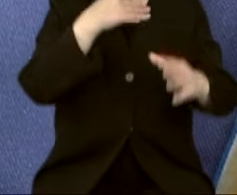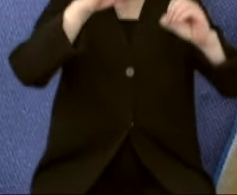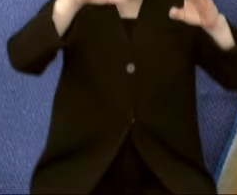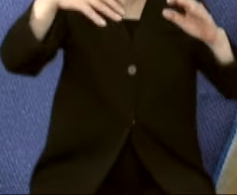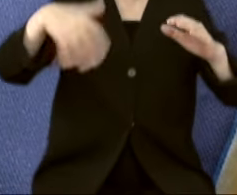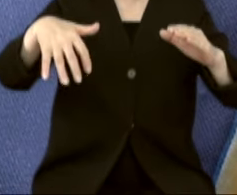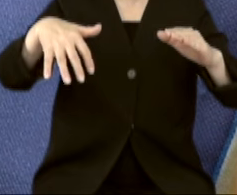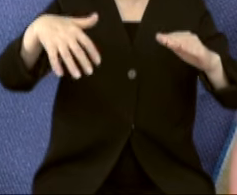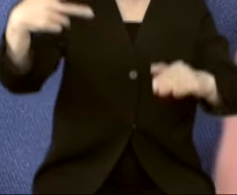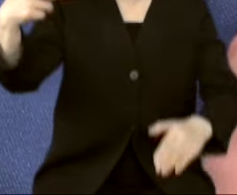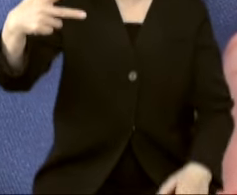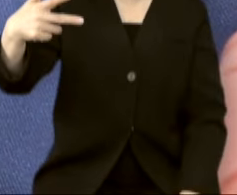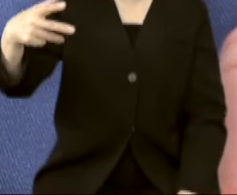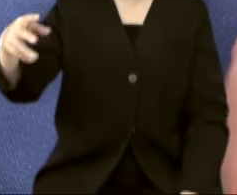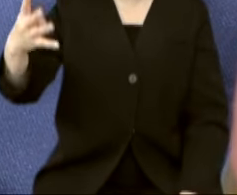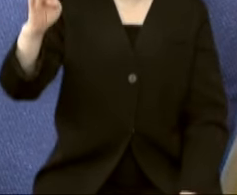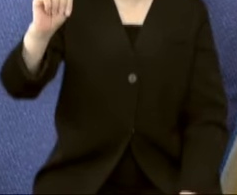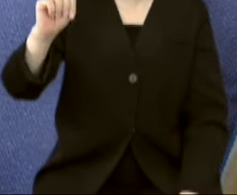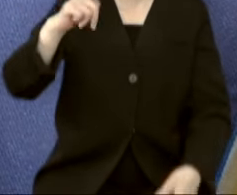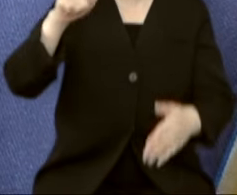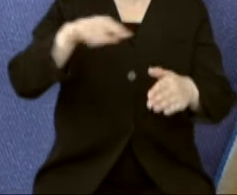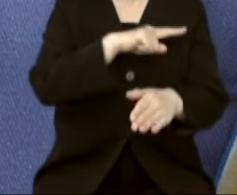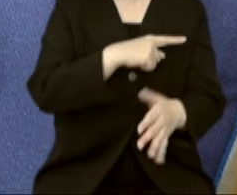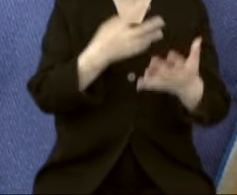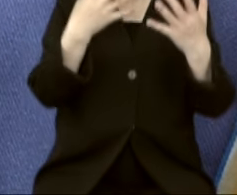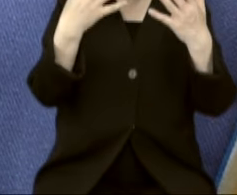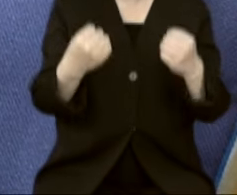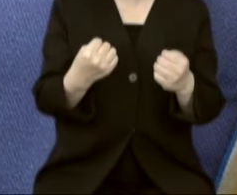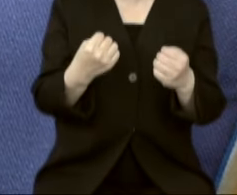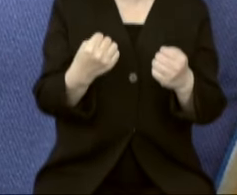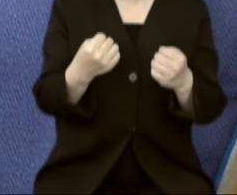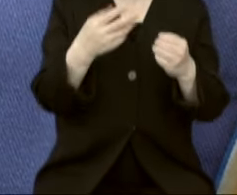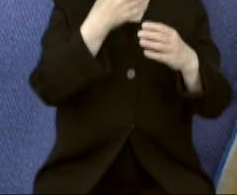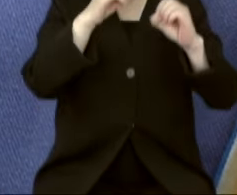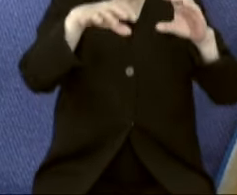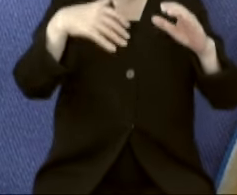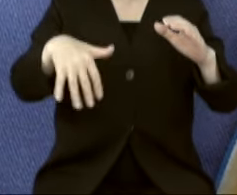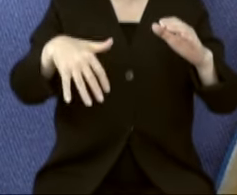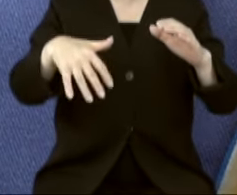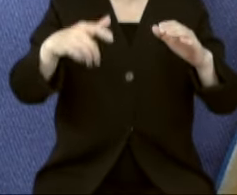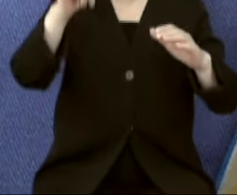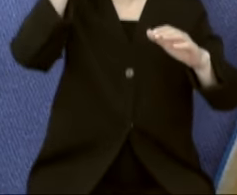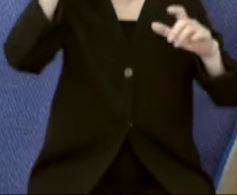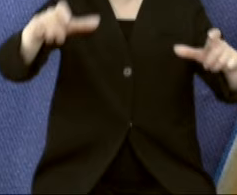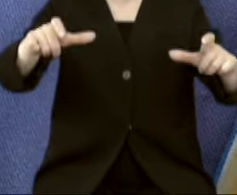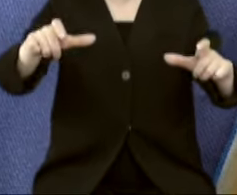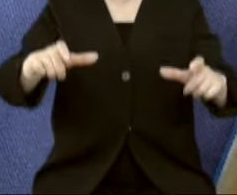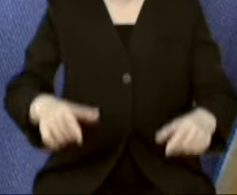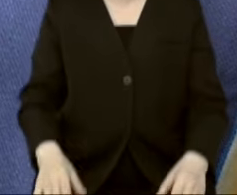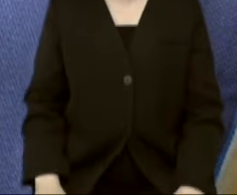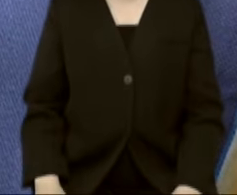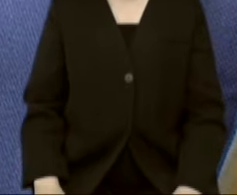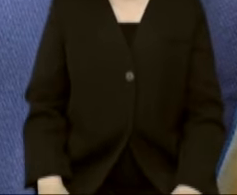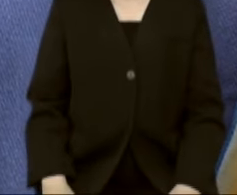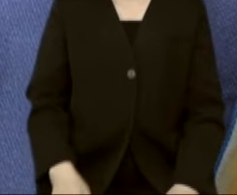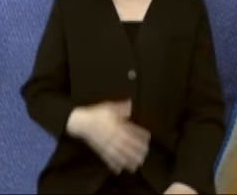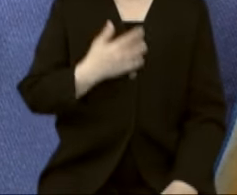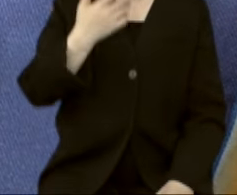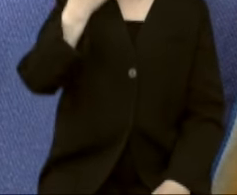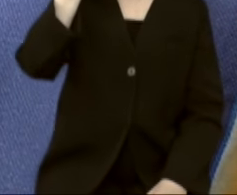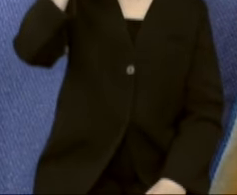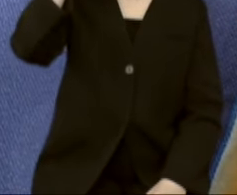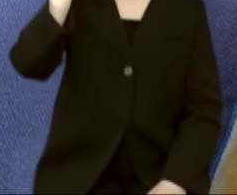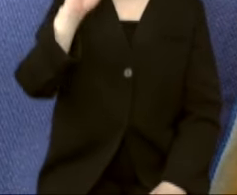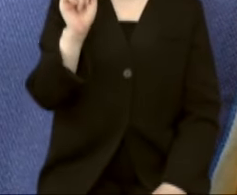세계는 7,400개인데 그중에서 제일 많은 미천도 정적이 인도 안에 있어요. 제 꿈은,